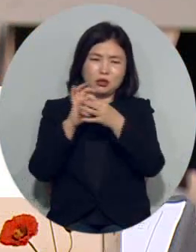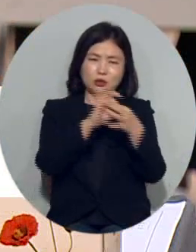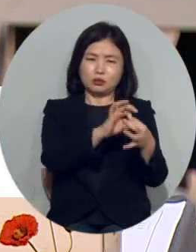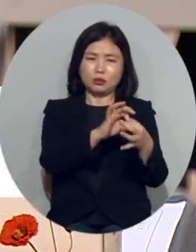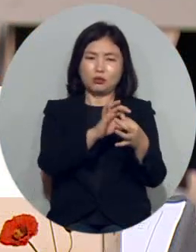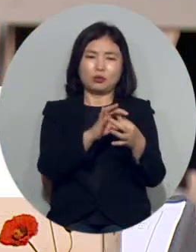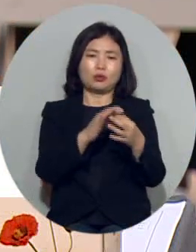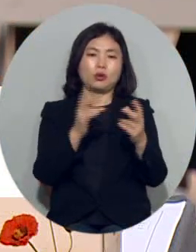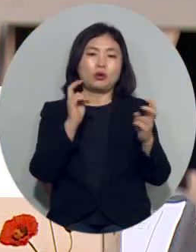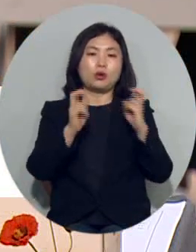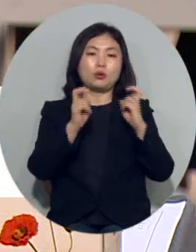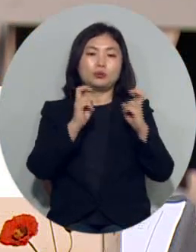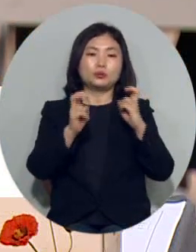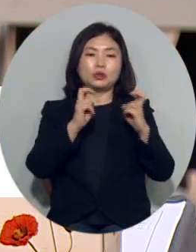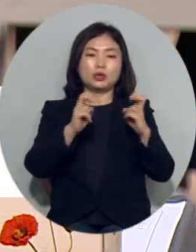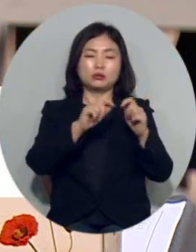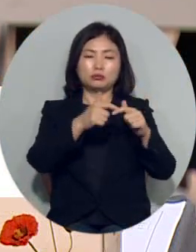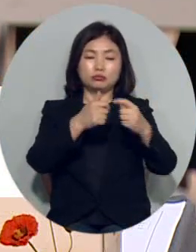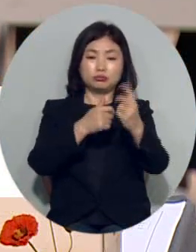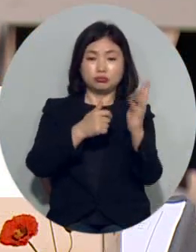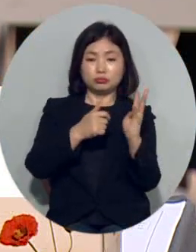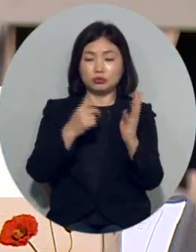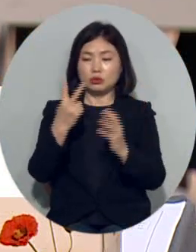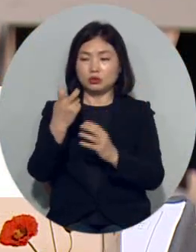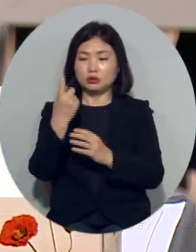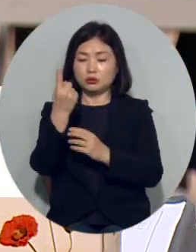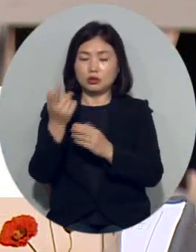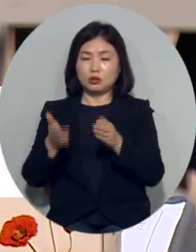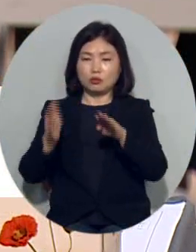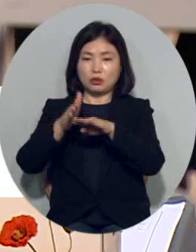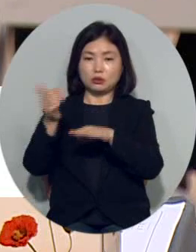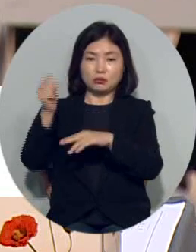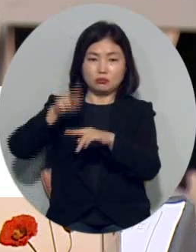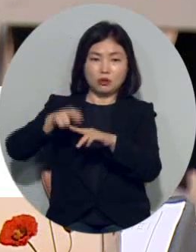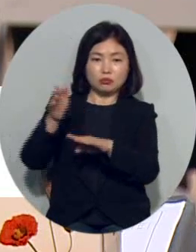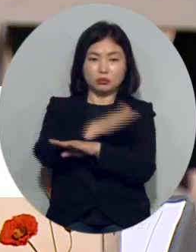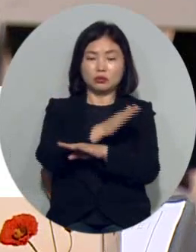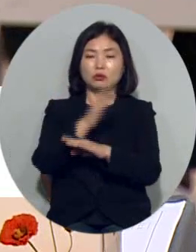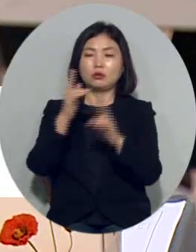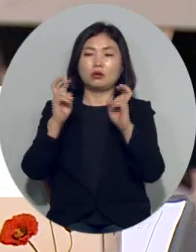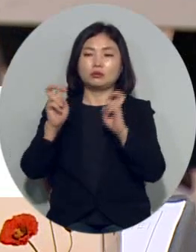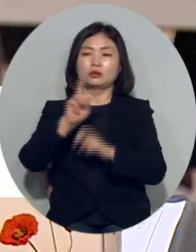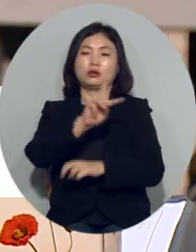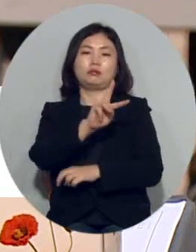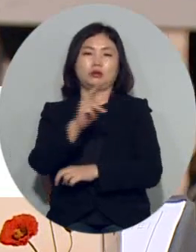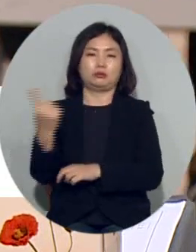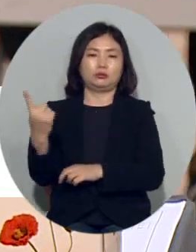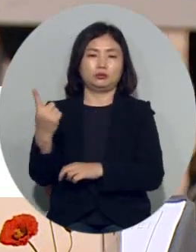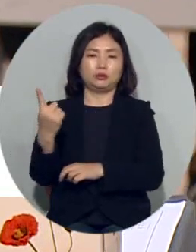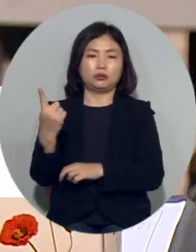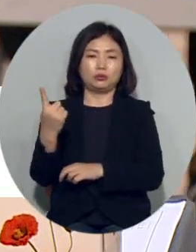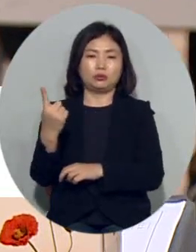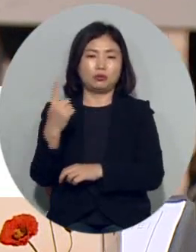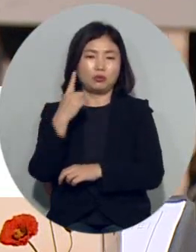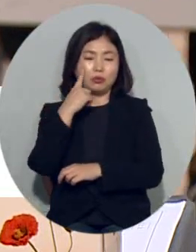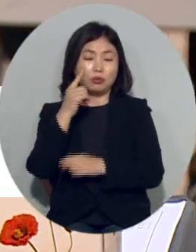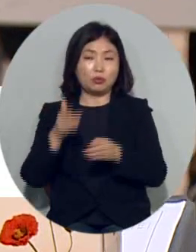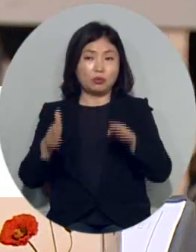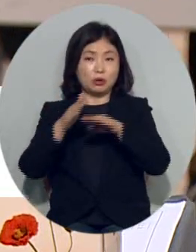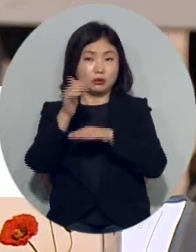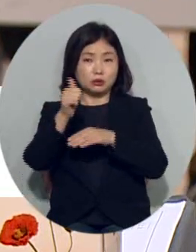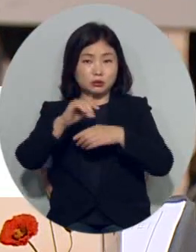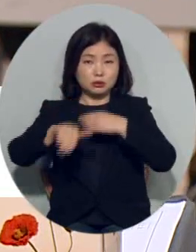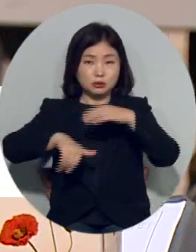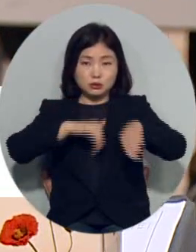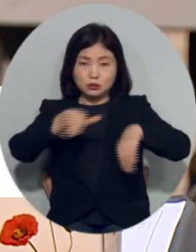해왔던 업체들마저도 21년도 관장님이 들어서면서부터는 업체가 싹 바뀌었다는 거죠. 그 혹시 관장님께서